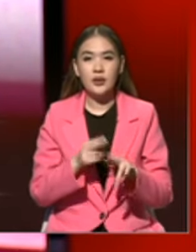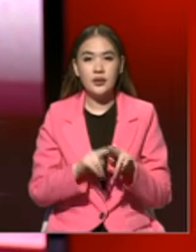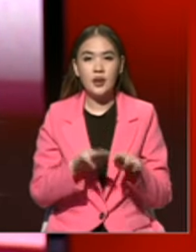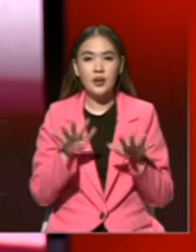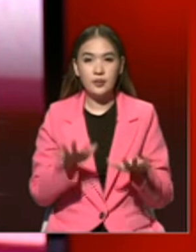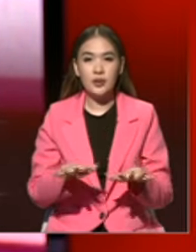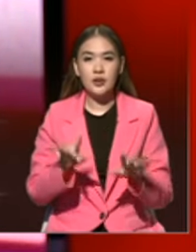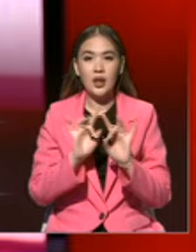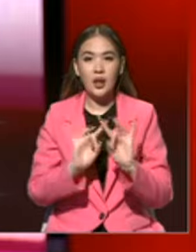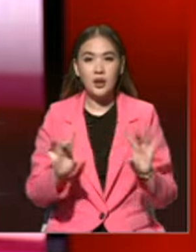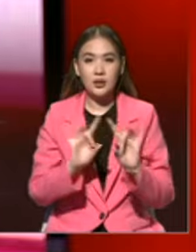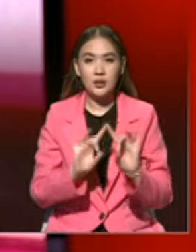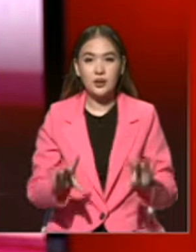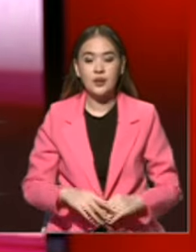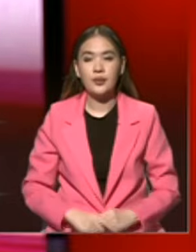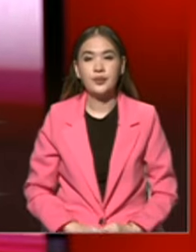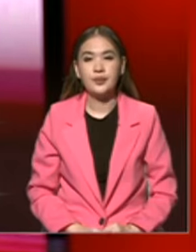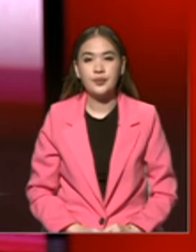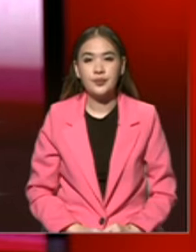кету керек,